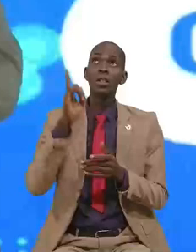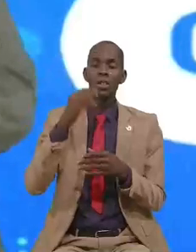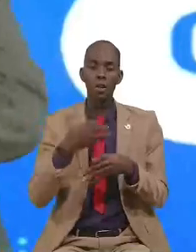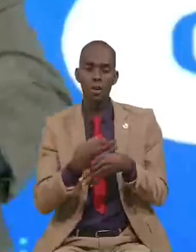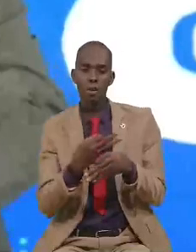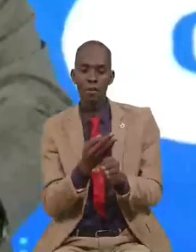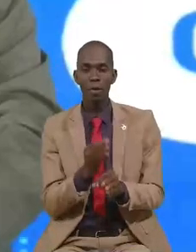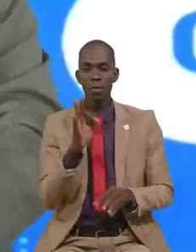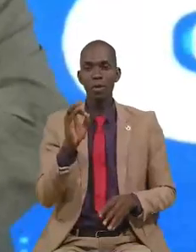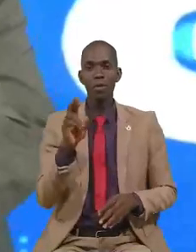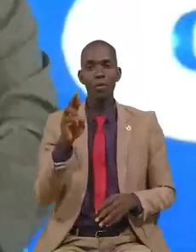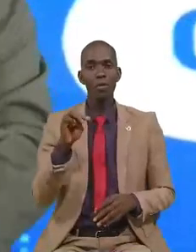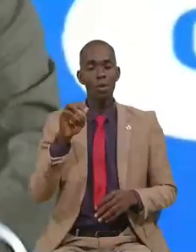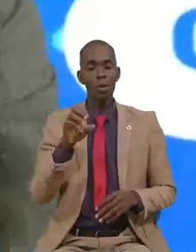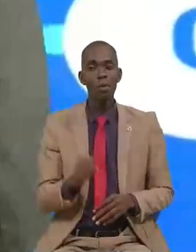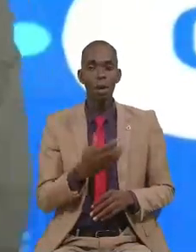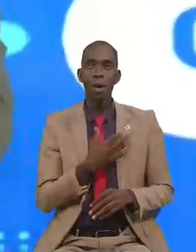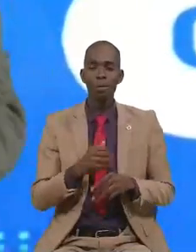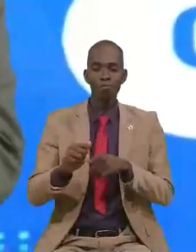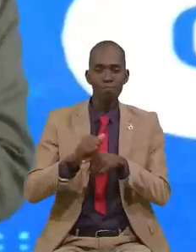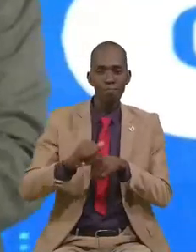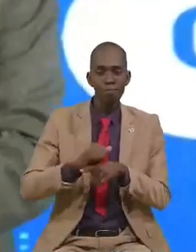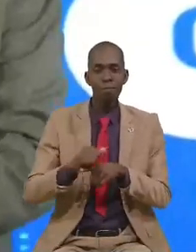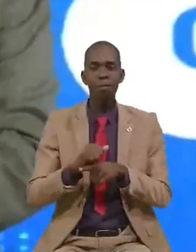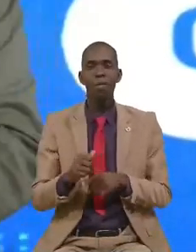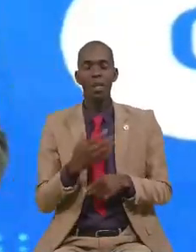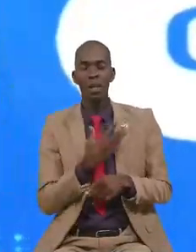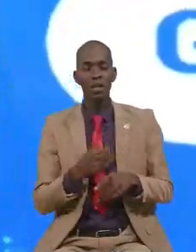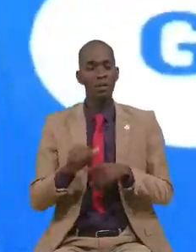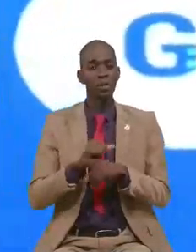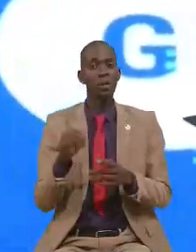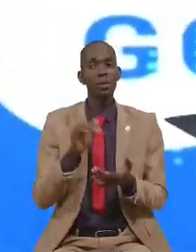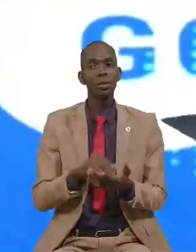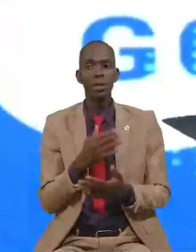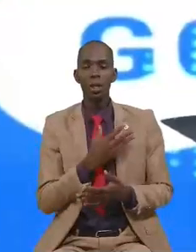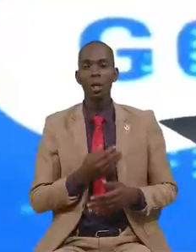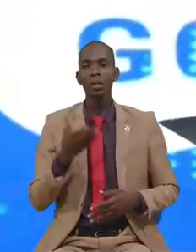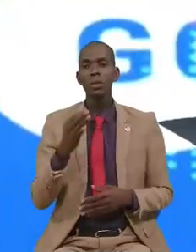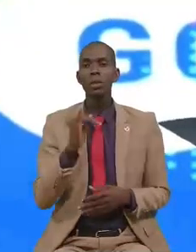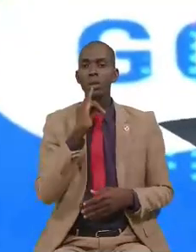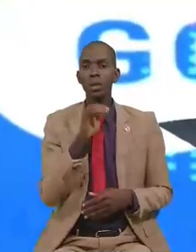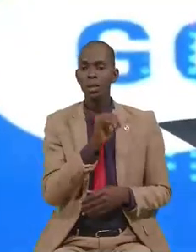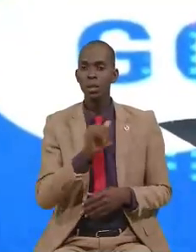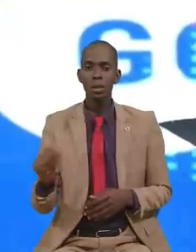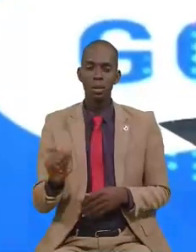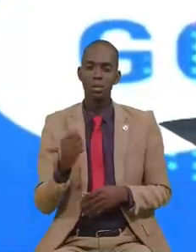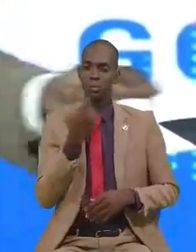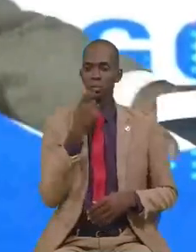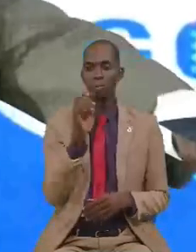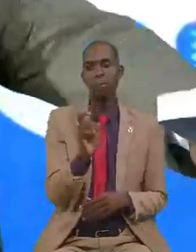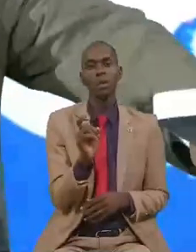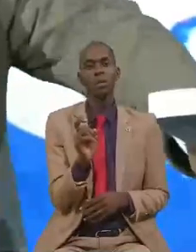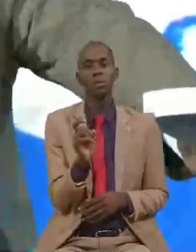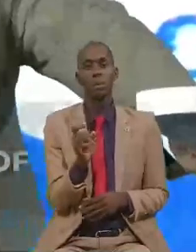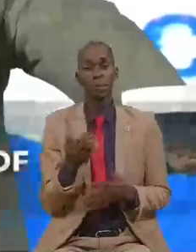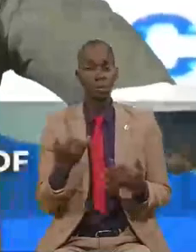et ensuite il forme et une reforme encore. Et il y a donc une commission. Nous considérons le